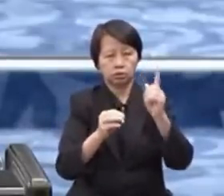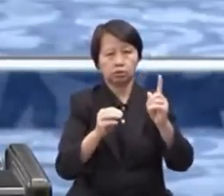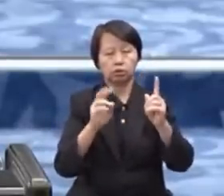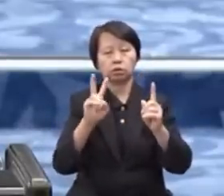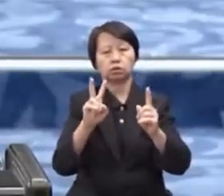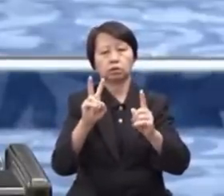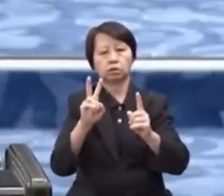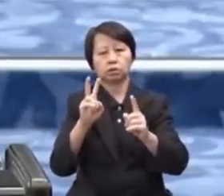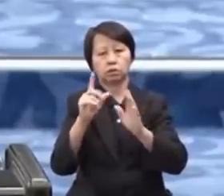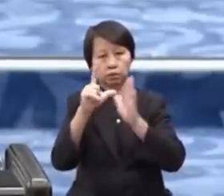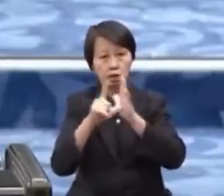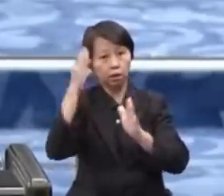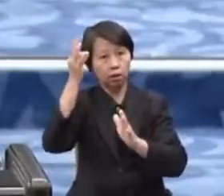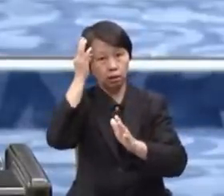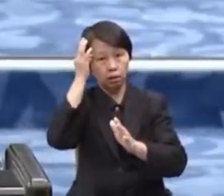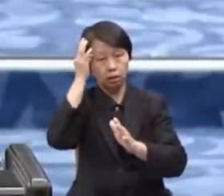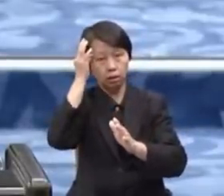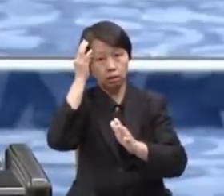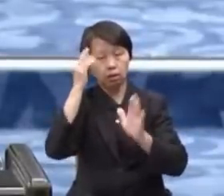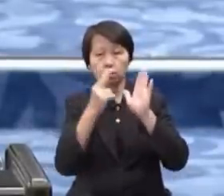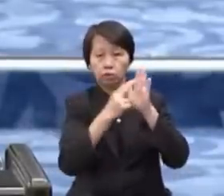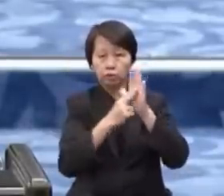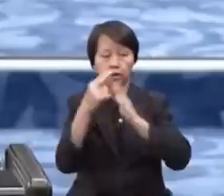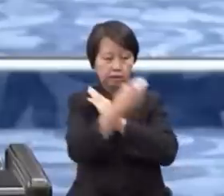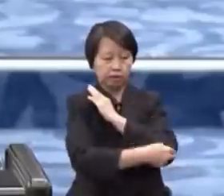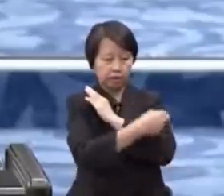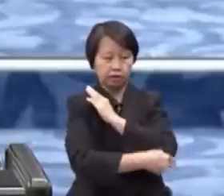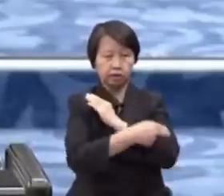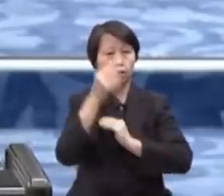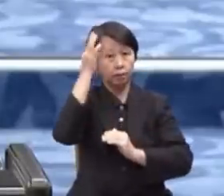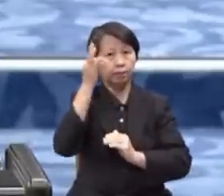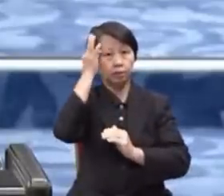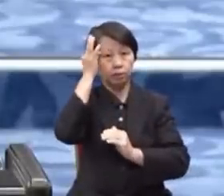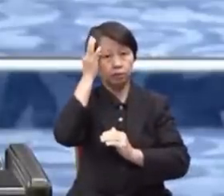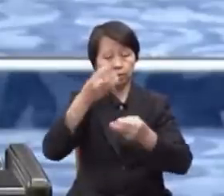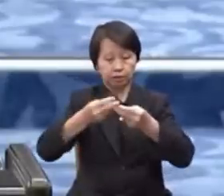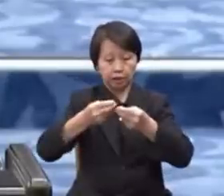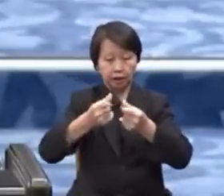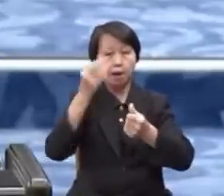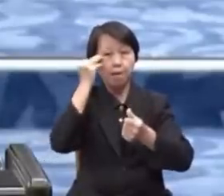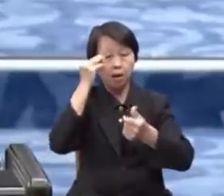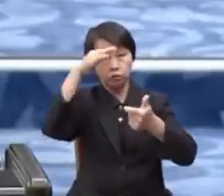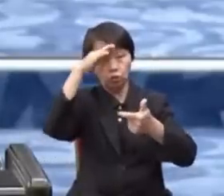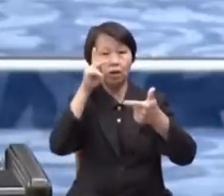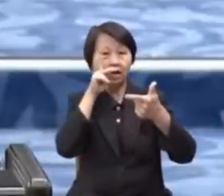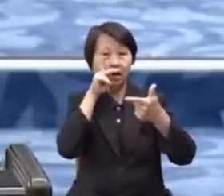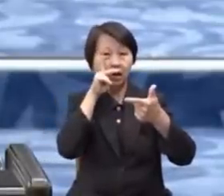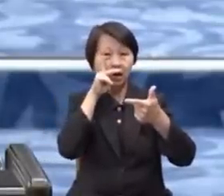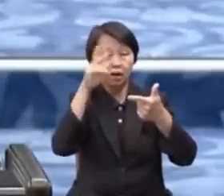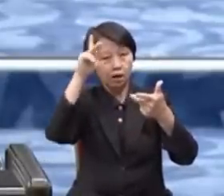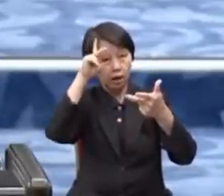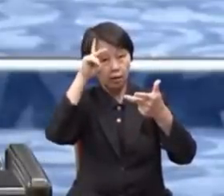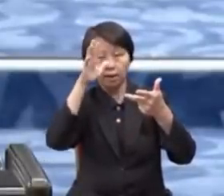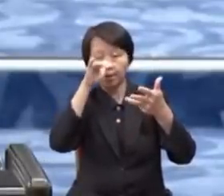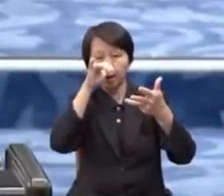persekutuan yang mempertunjukkan persekutuan Tanah Melayu yaitu Joko 1957